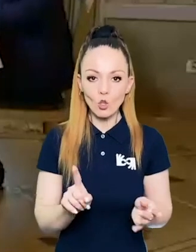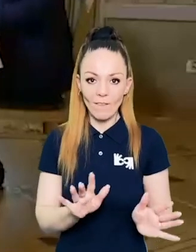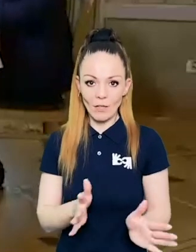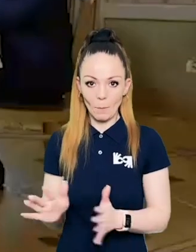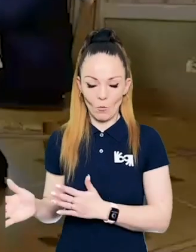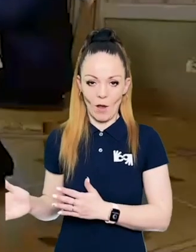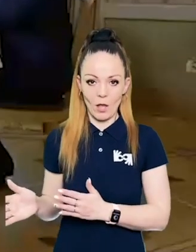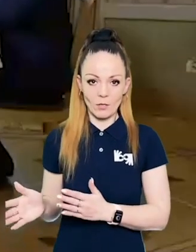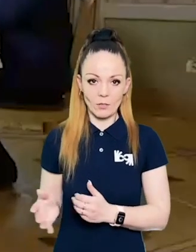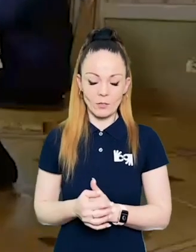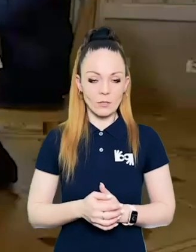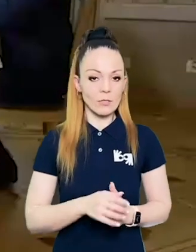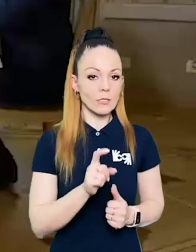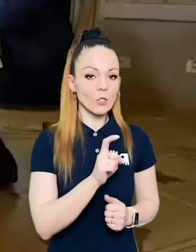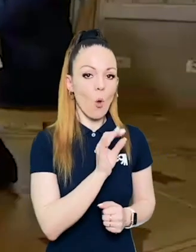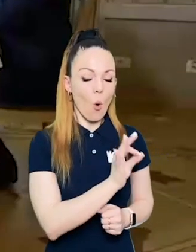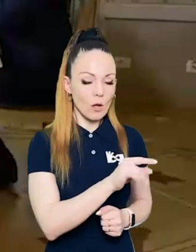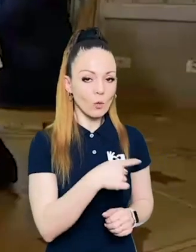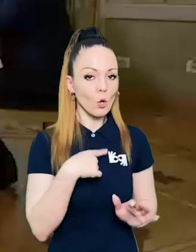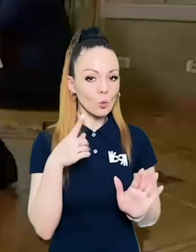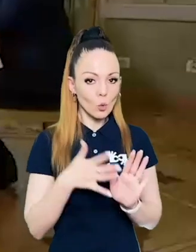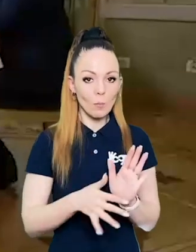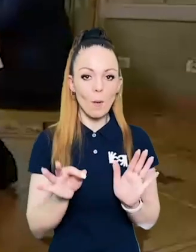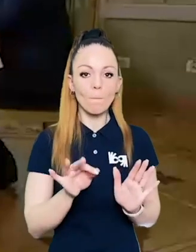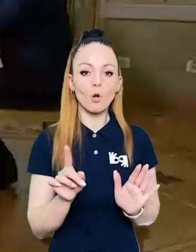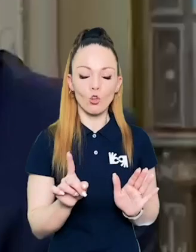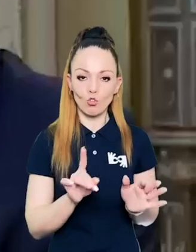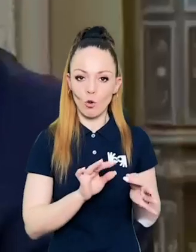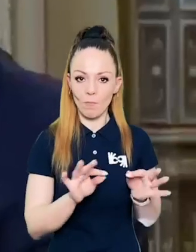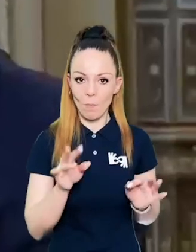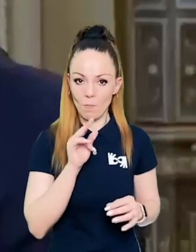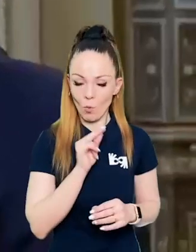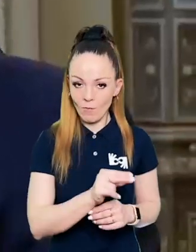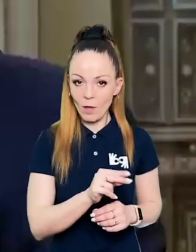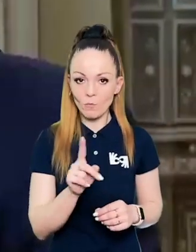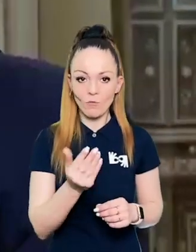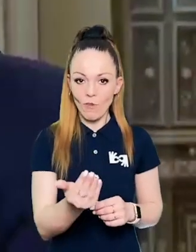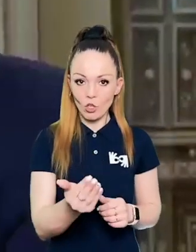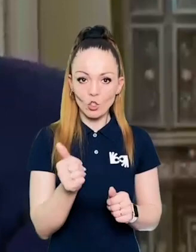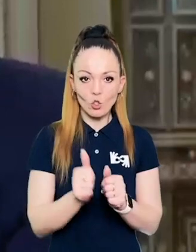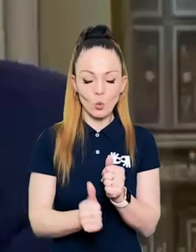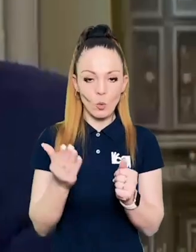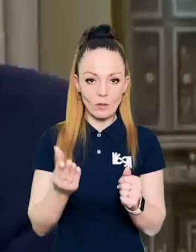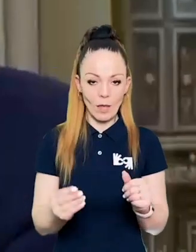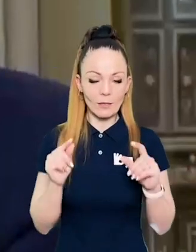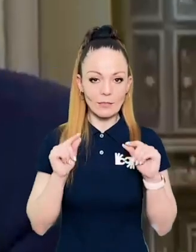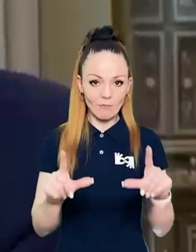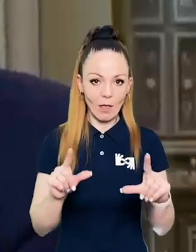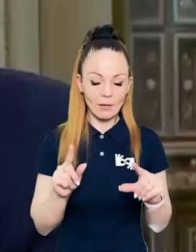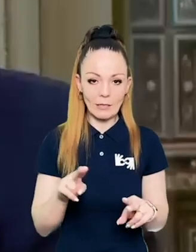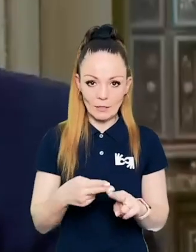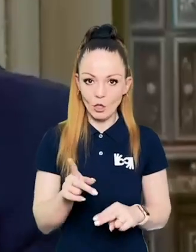що відбувається. Ми цього замало. З Оленою розуміємо, про що мова, тому що ваші щоденні звернення – це ж теж